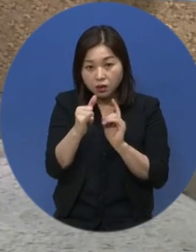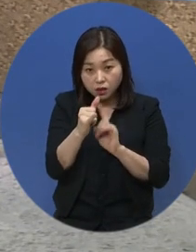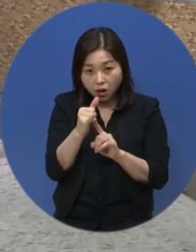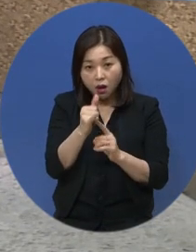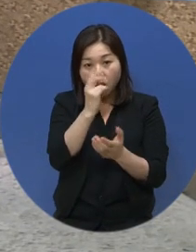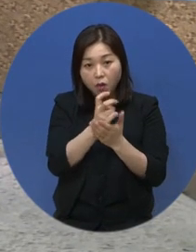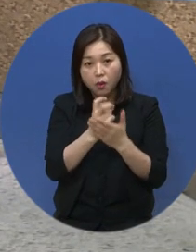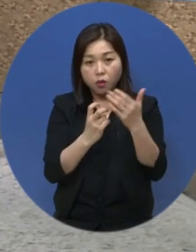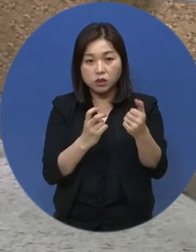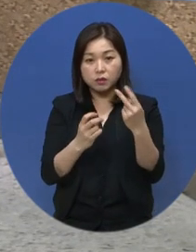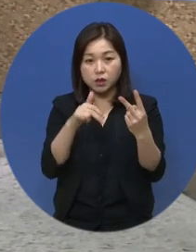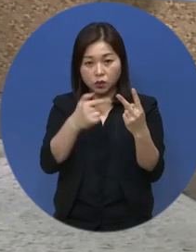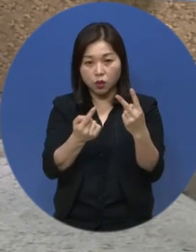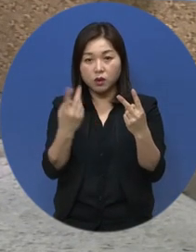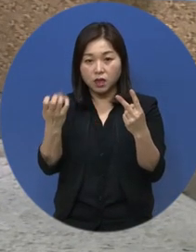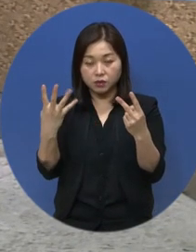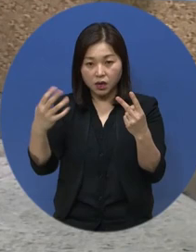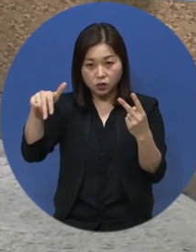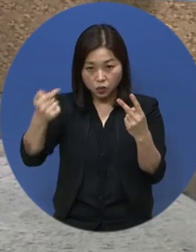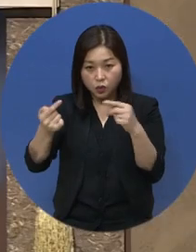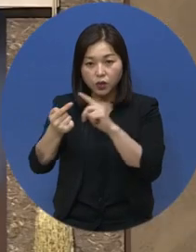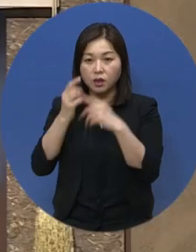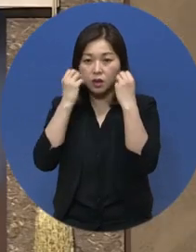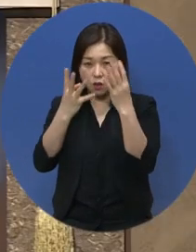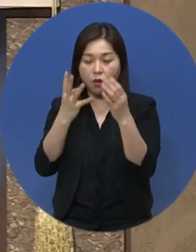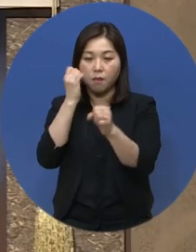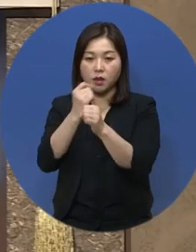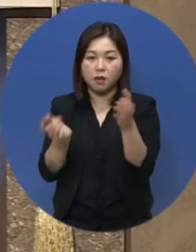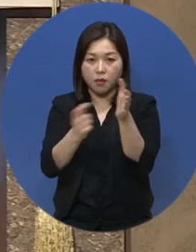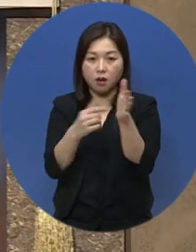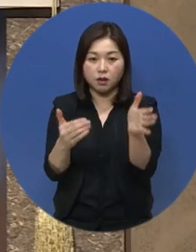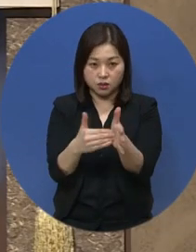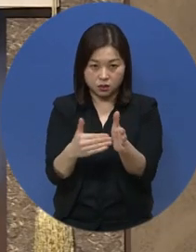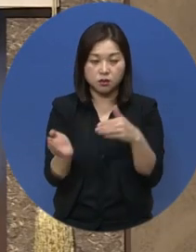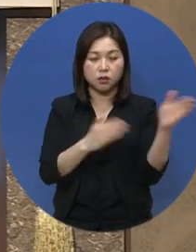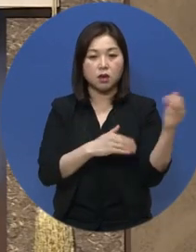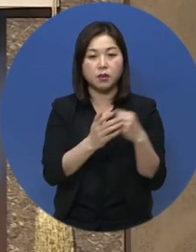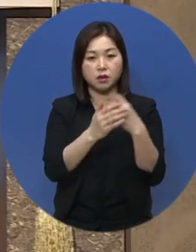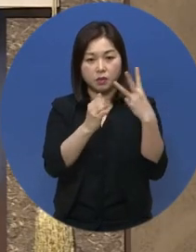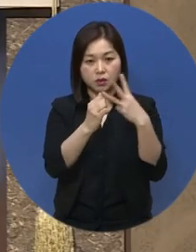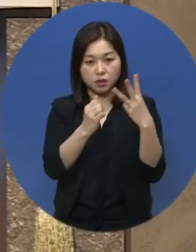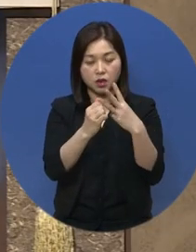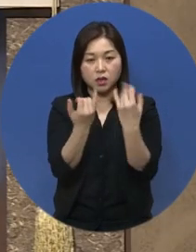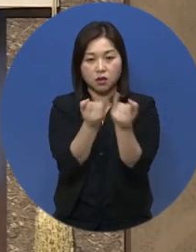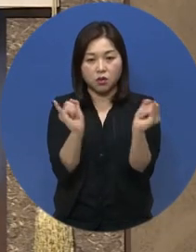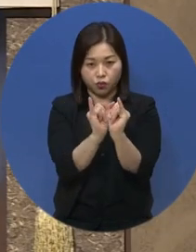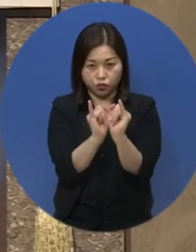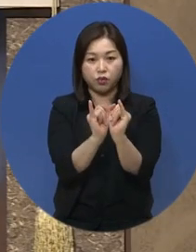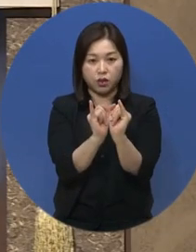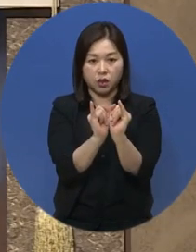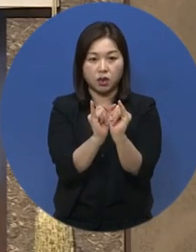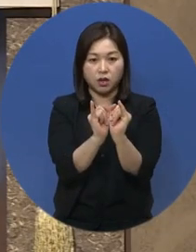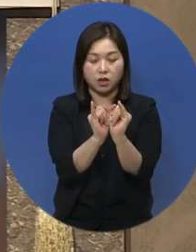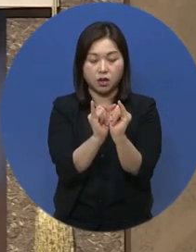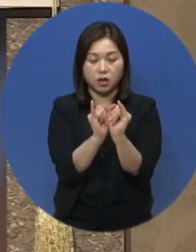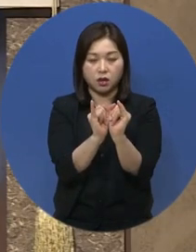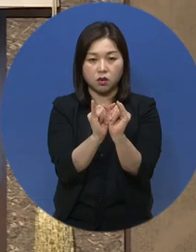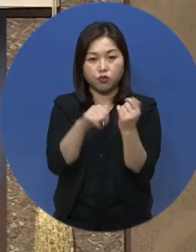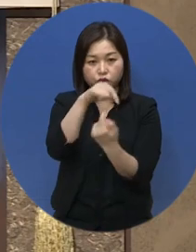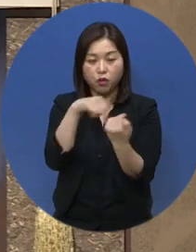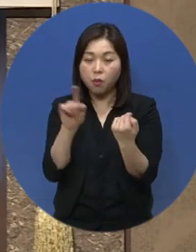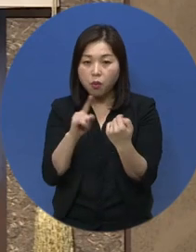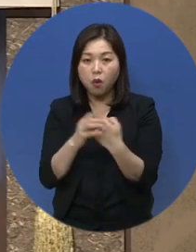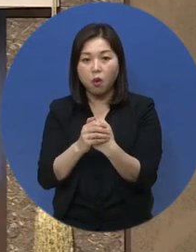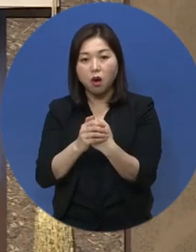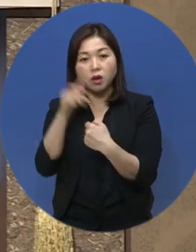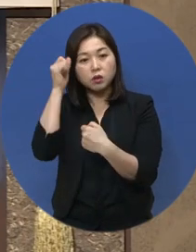의해서 이렇게 신설이 됐어요. 그리고 세 번째는 이제 여성부에서 진행하는 청소년 방과후 아카데미라고 있습니다.